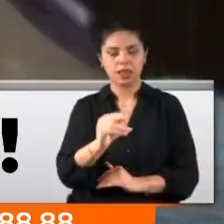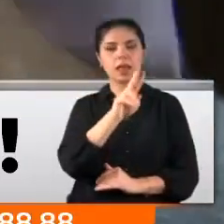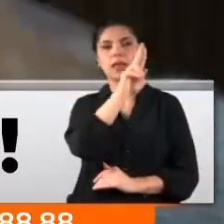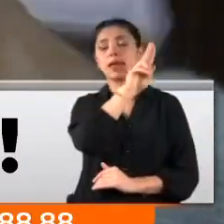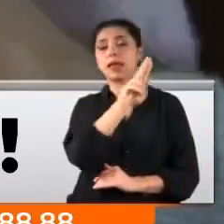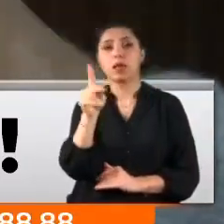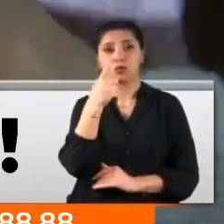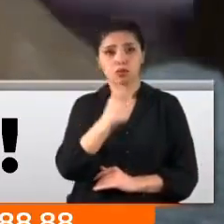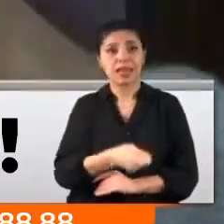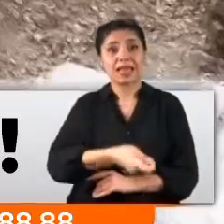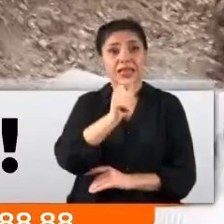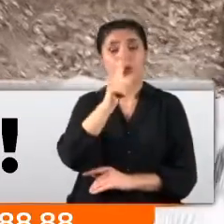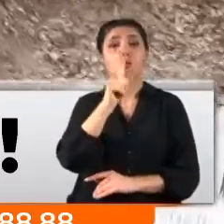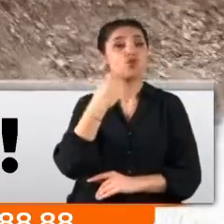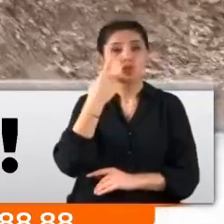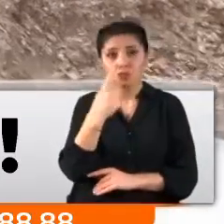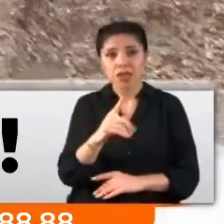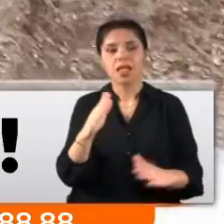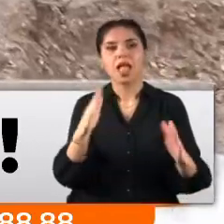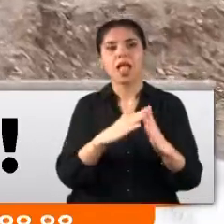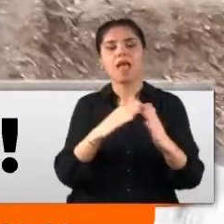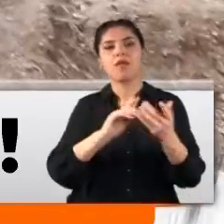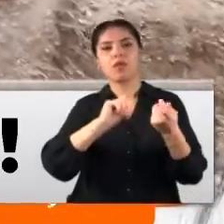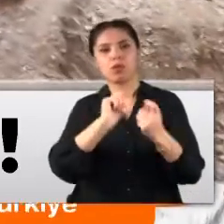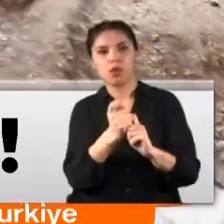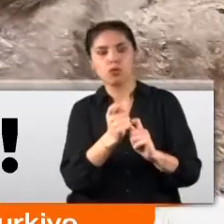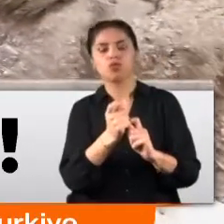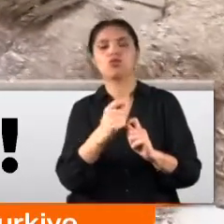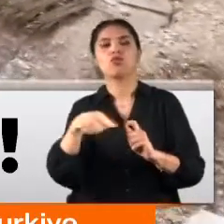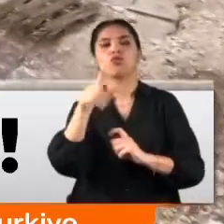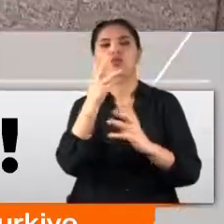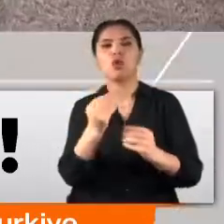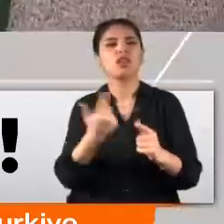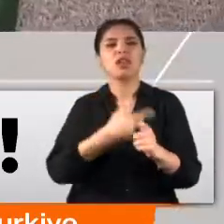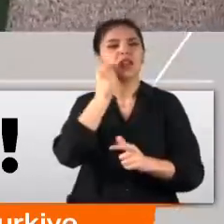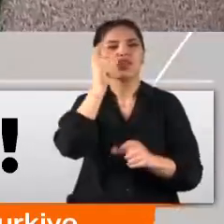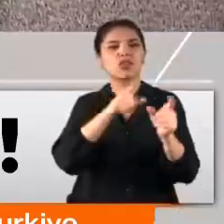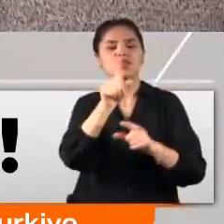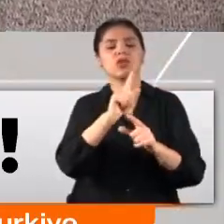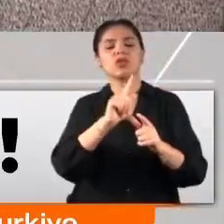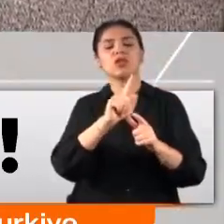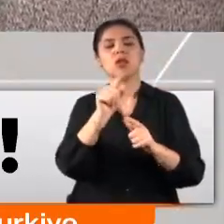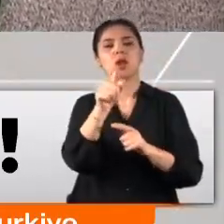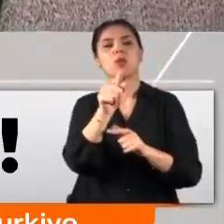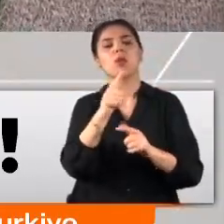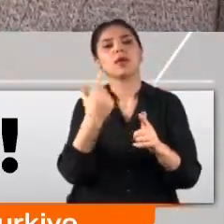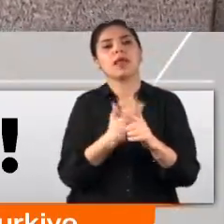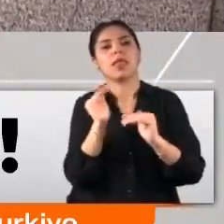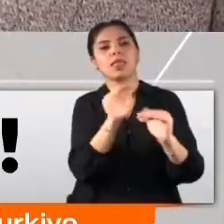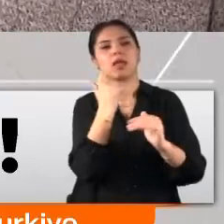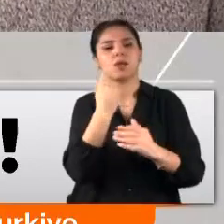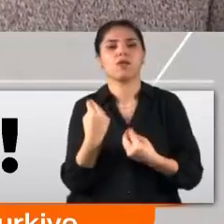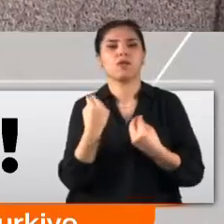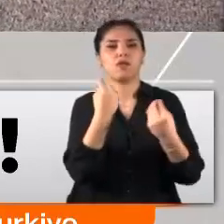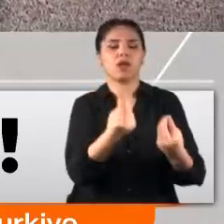ise kredi. Kalan 100 bin ise evi dönüşüme girecek kiracılara kira desteği olarak verilecek. Devlet garantisiyle birlikte bu